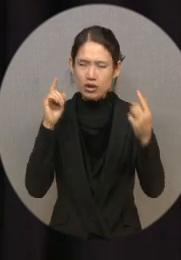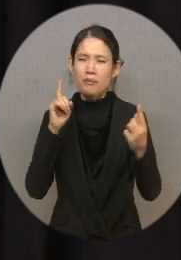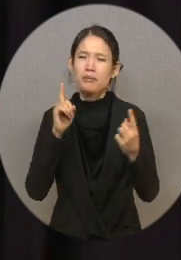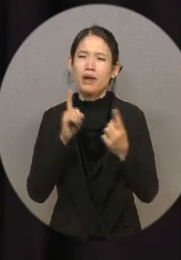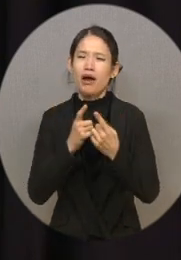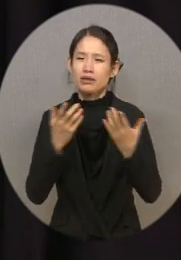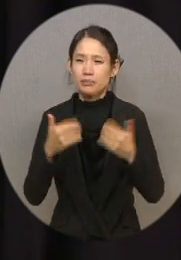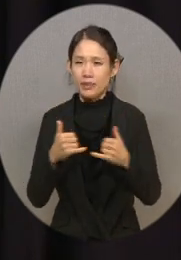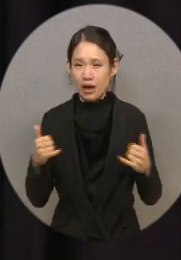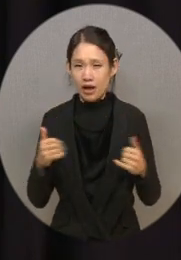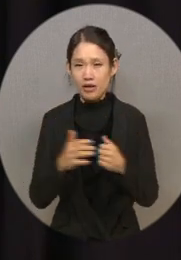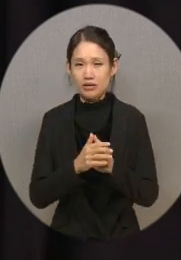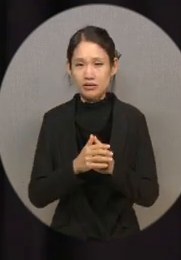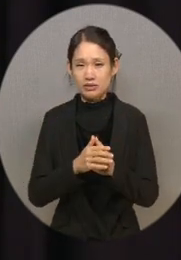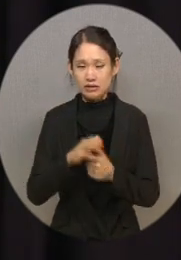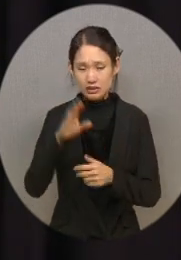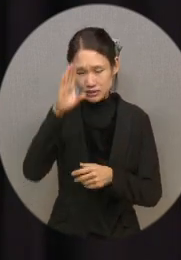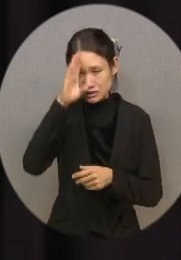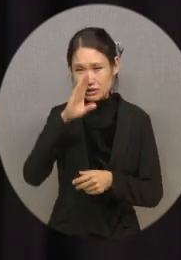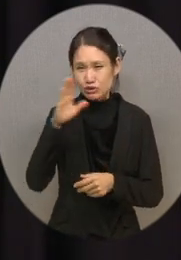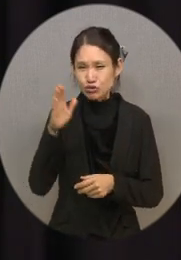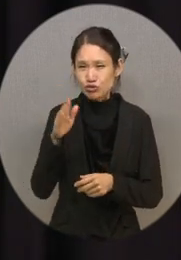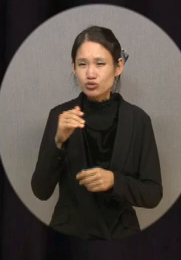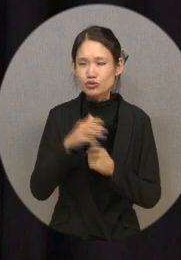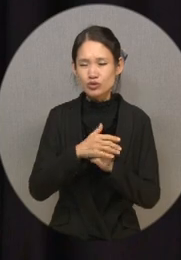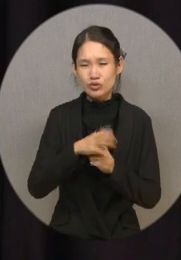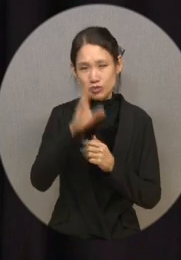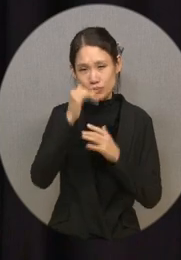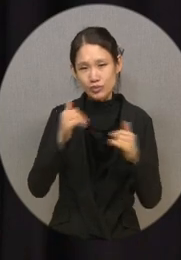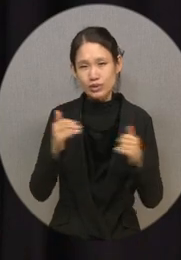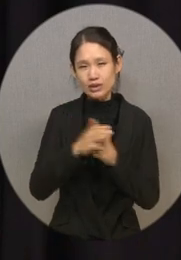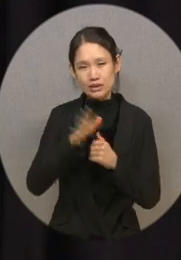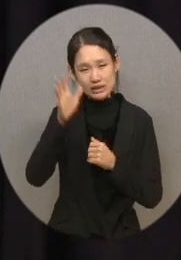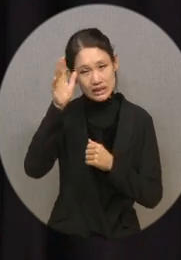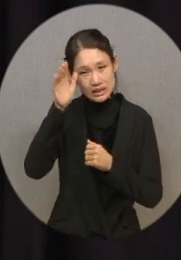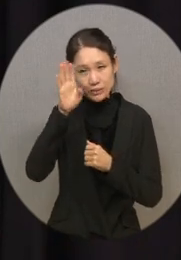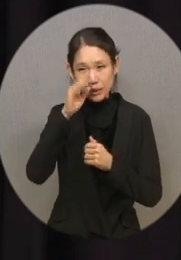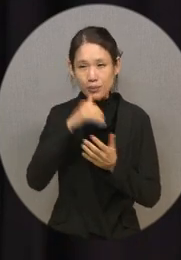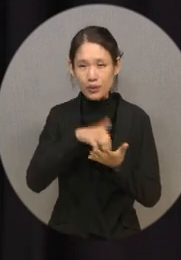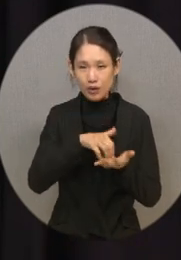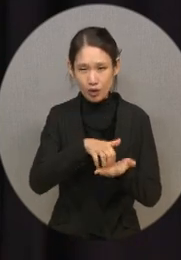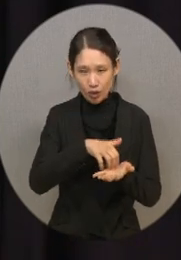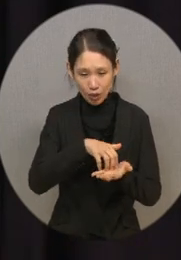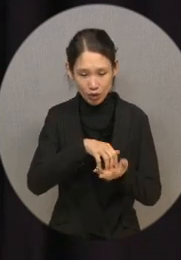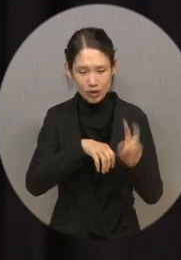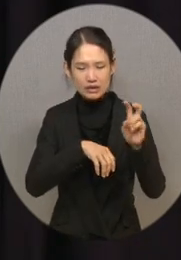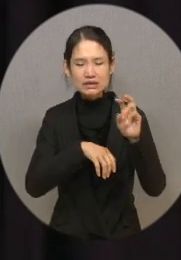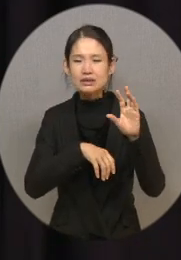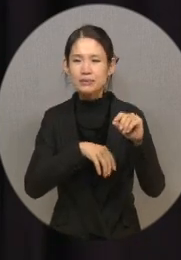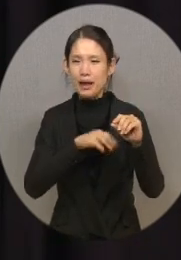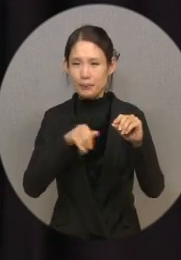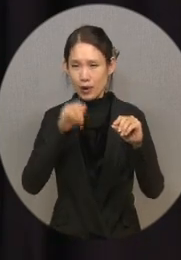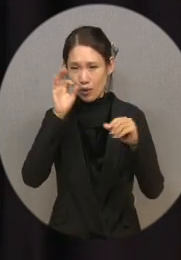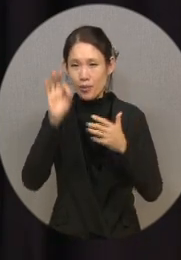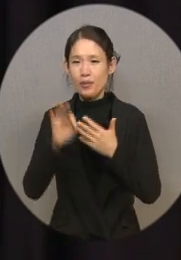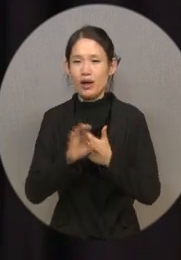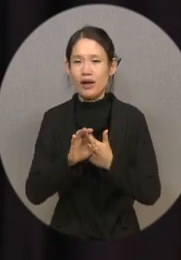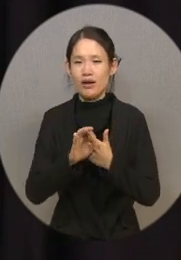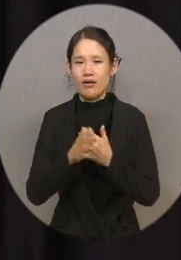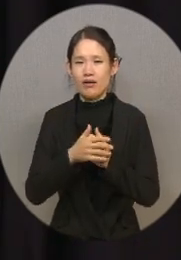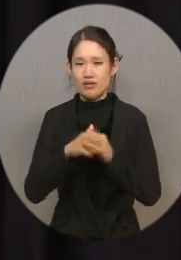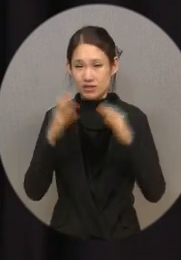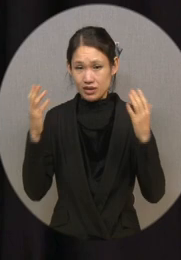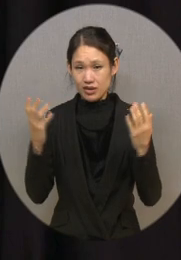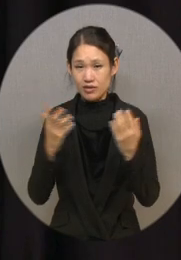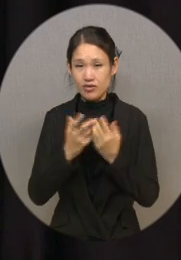있으니까 그 당시에 중풍 치매 그렇죠. 고통받는 사람이 통계로만 봐도 20만 가까이 됐거든요. 그래서 이 사람